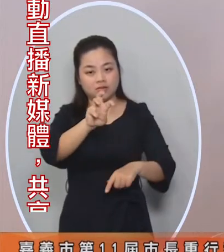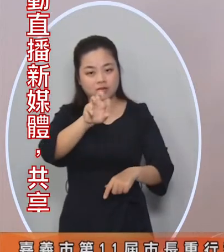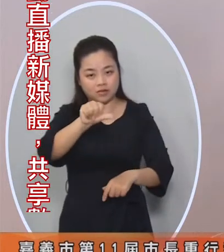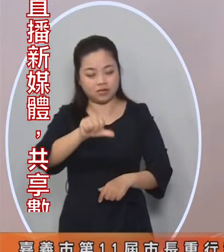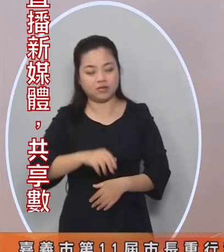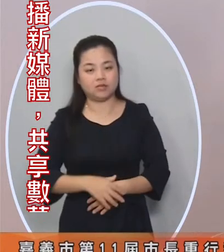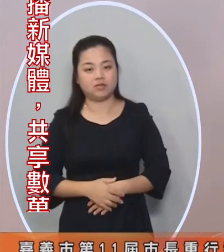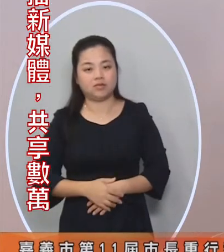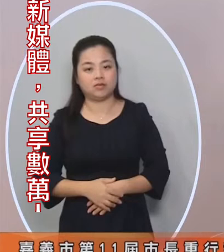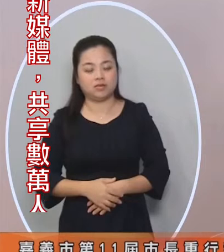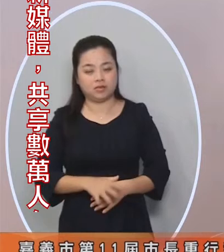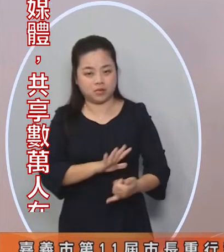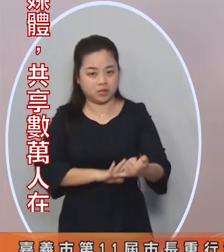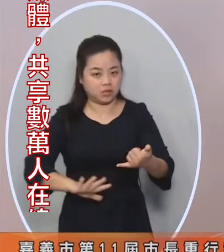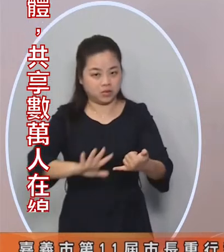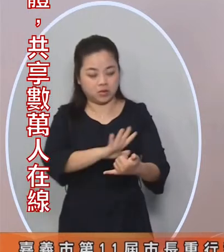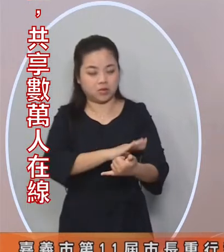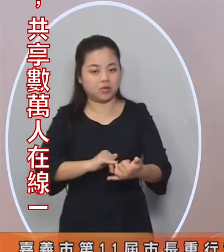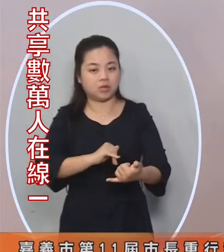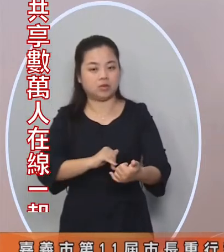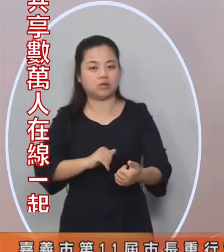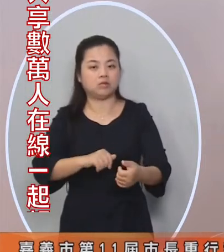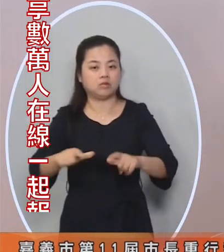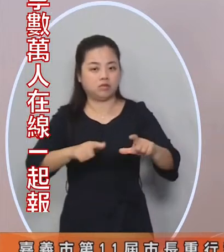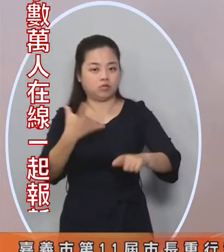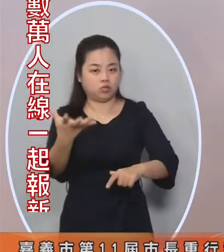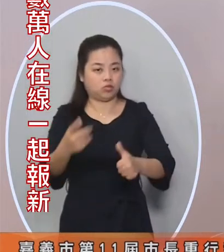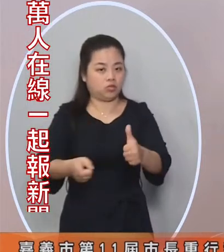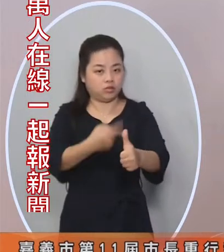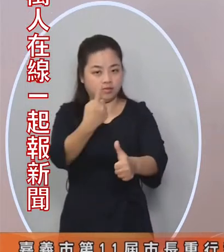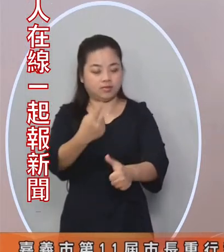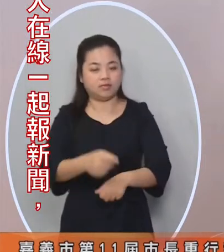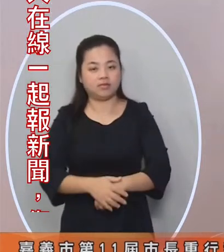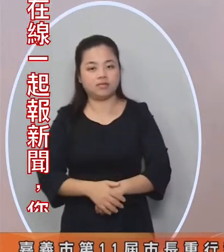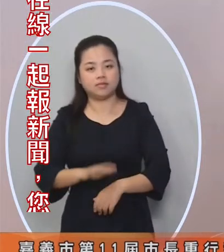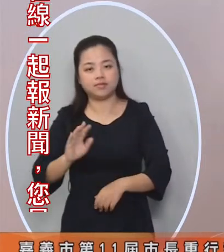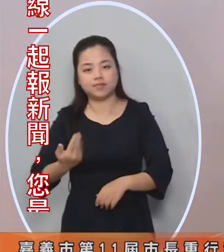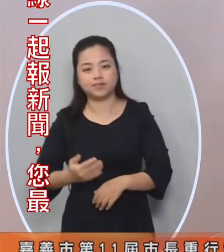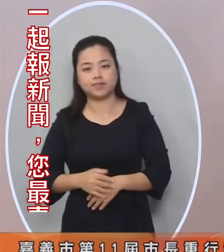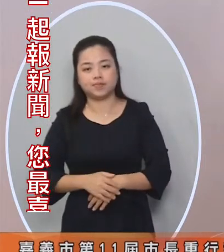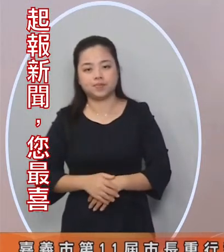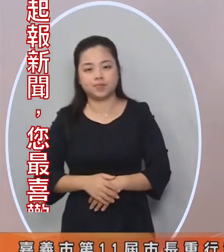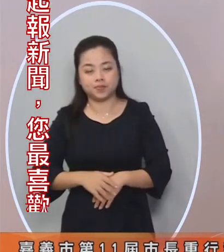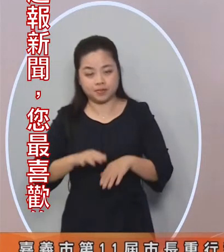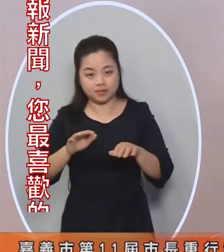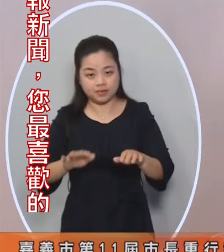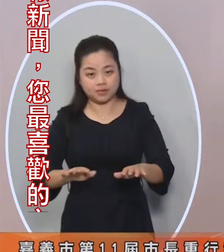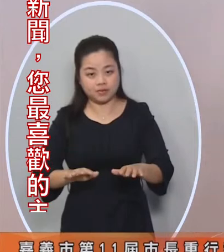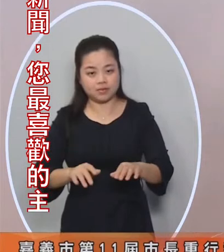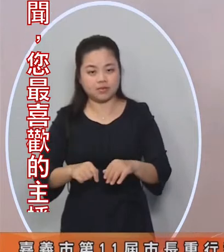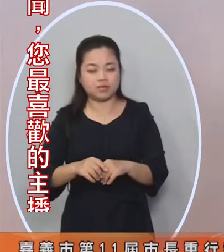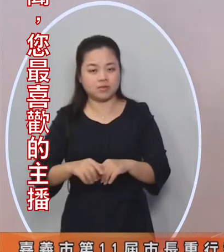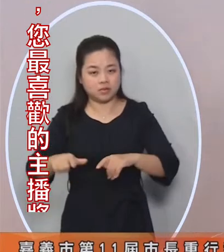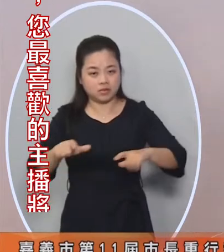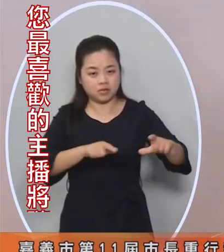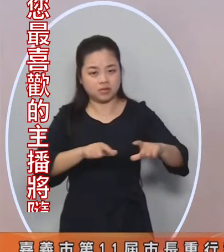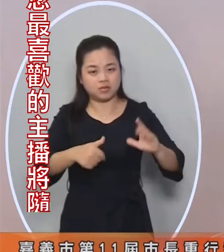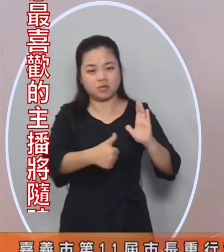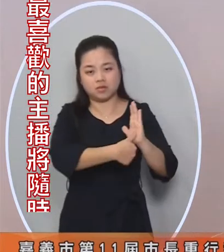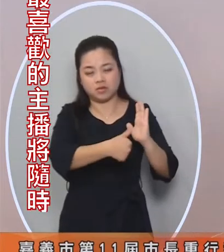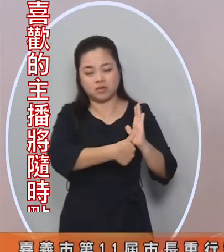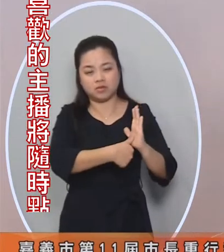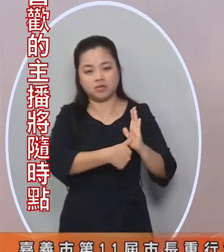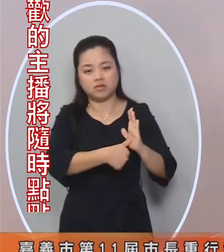是全台湾公园密度最高的城市。但是千篇一律，除了各个公园的名